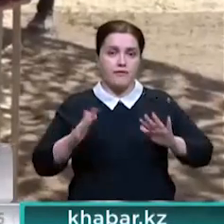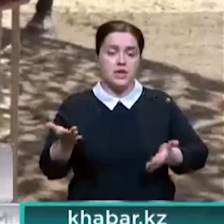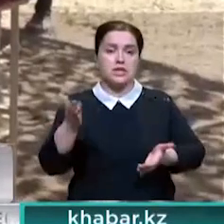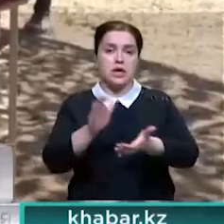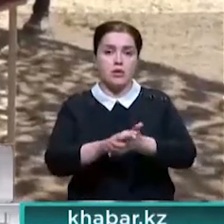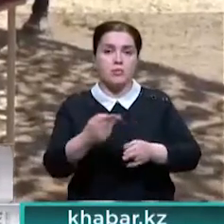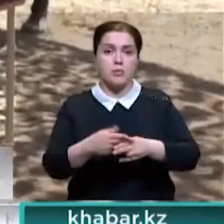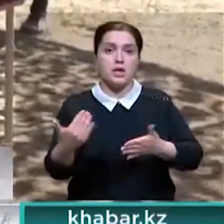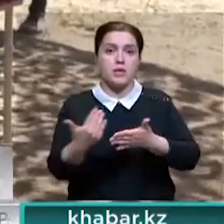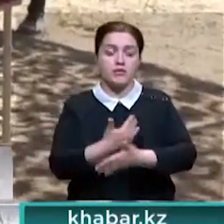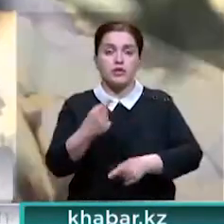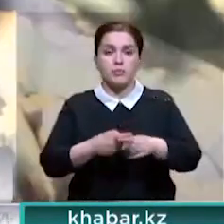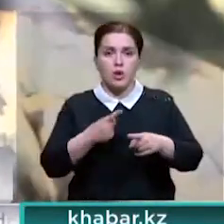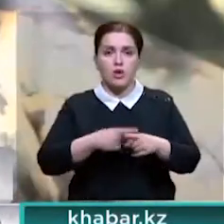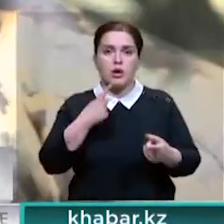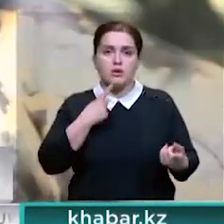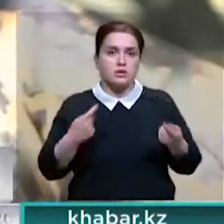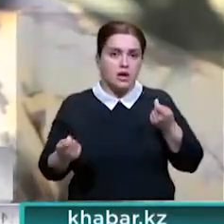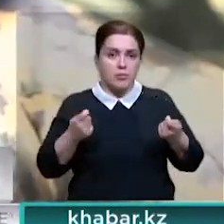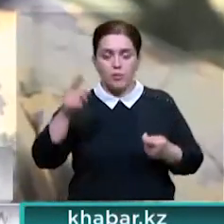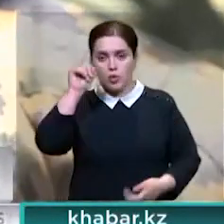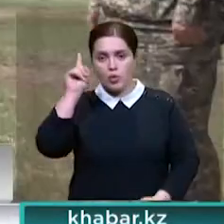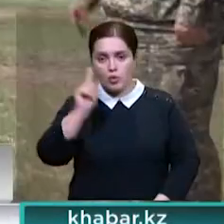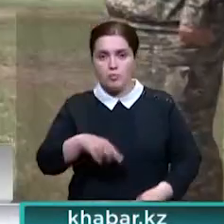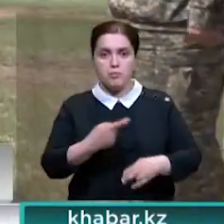с новейшими приборами, учат бдительности и умению